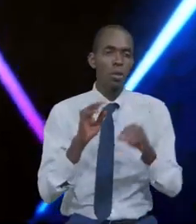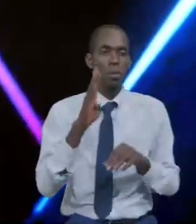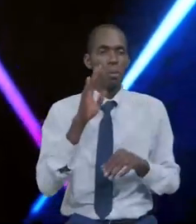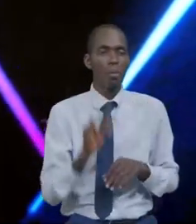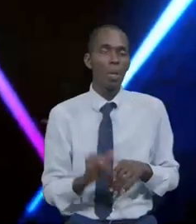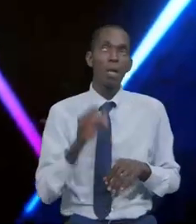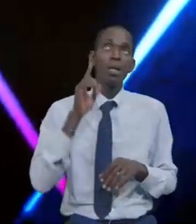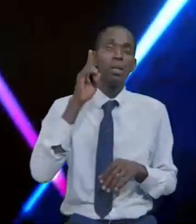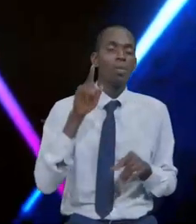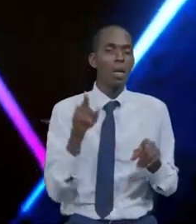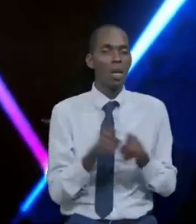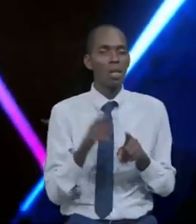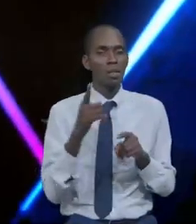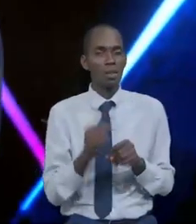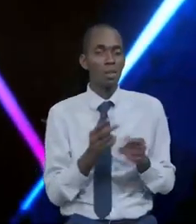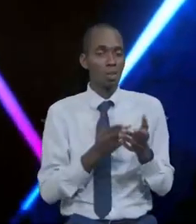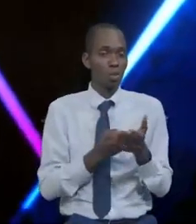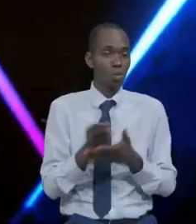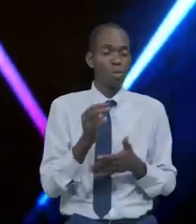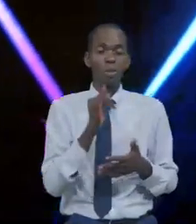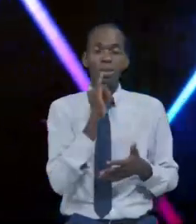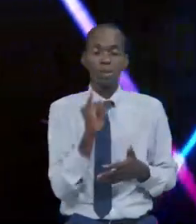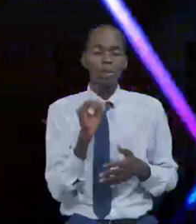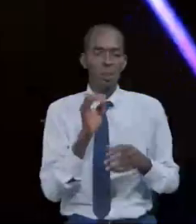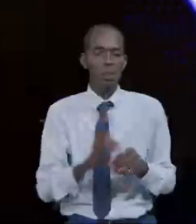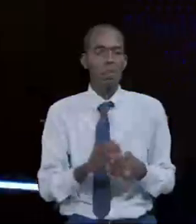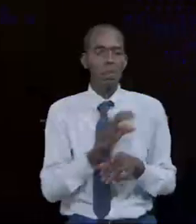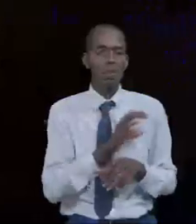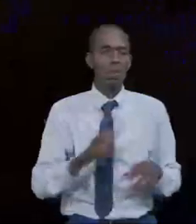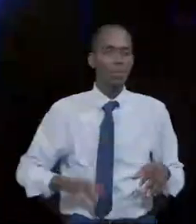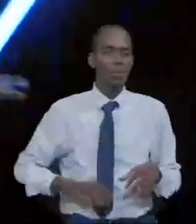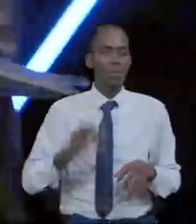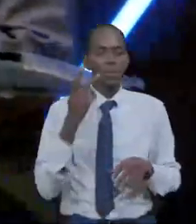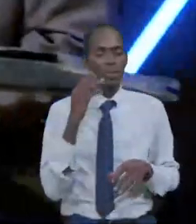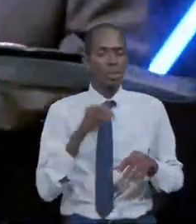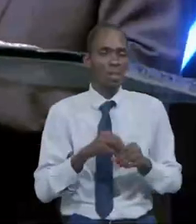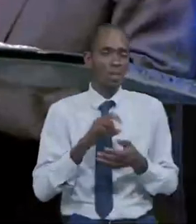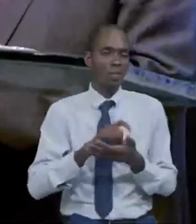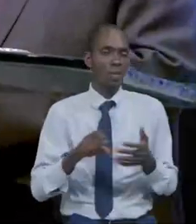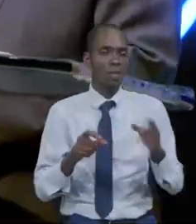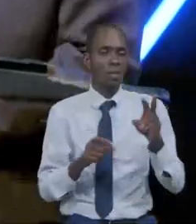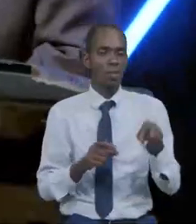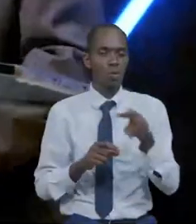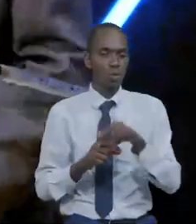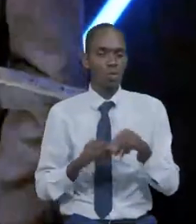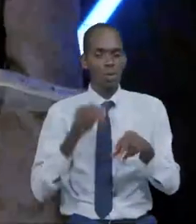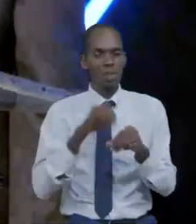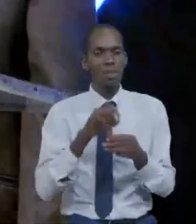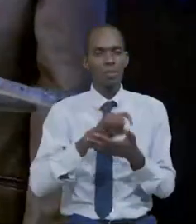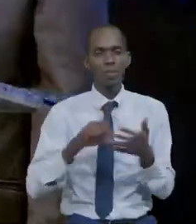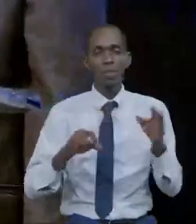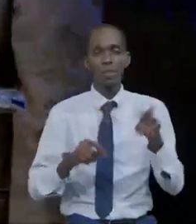tu es enseigné par lui, selon la vérité en Christ. Et le verset 22 dit,